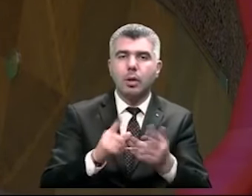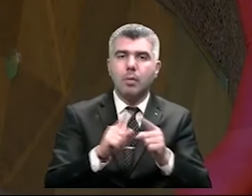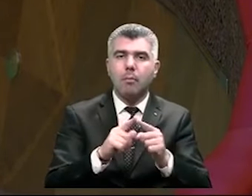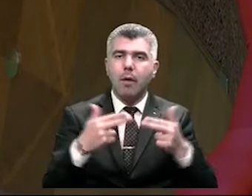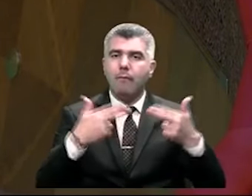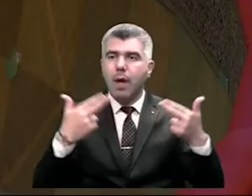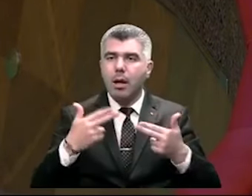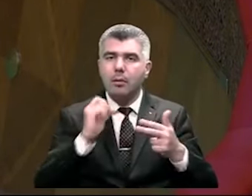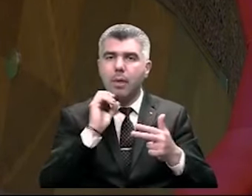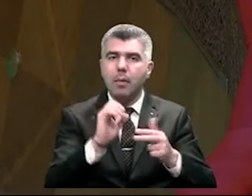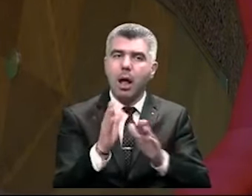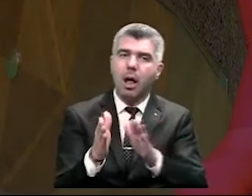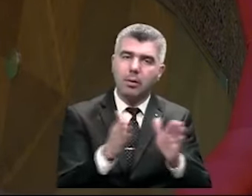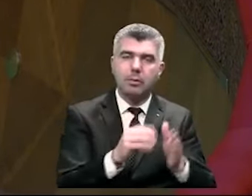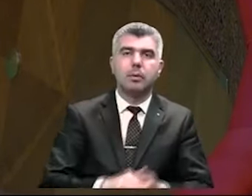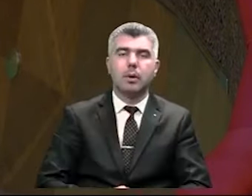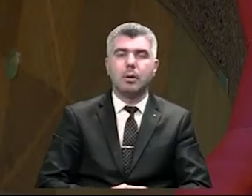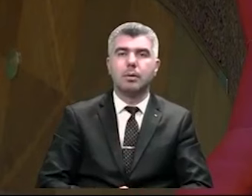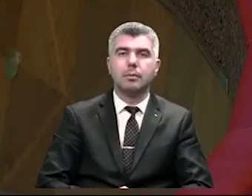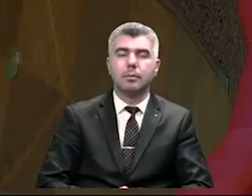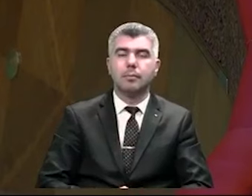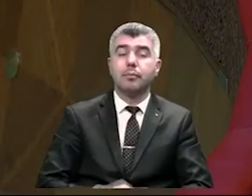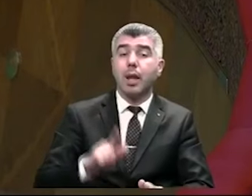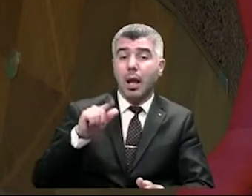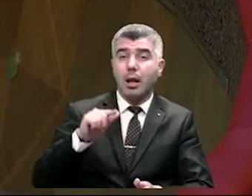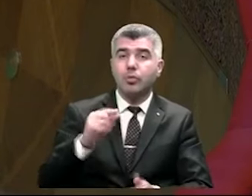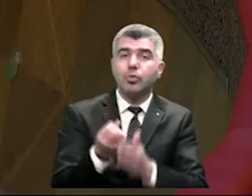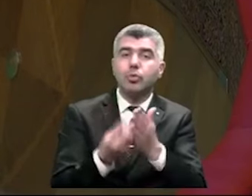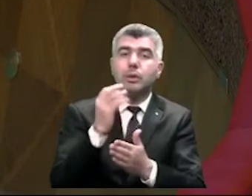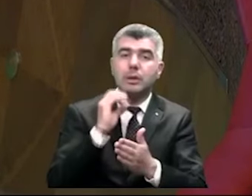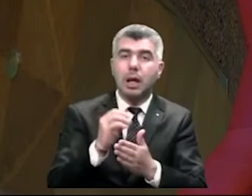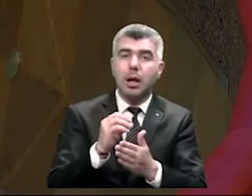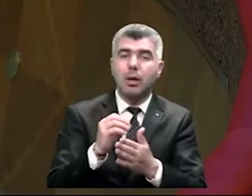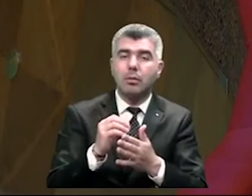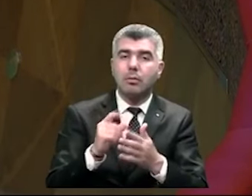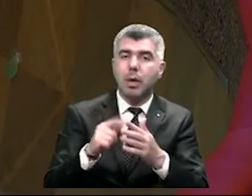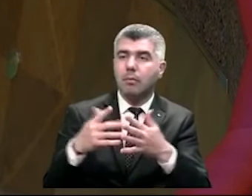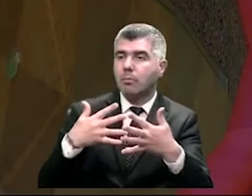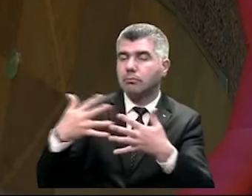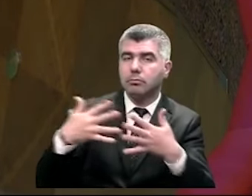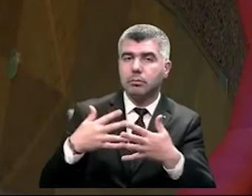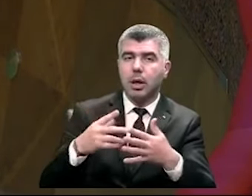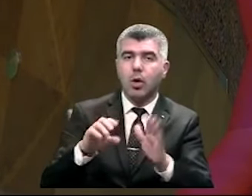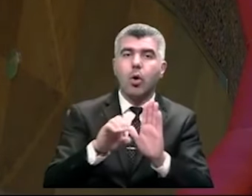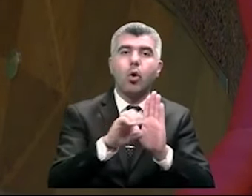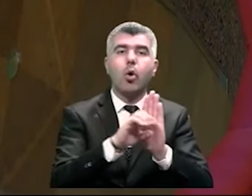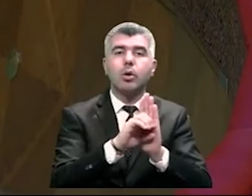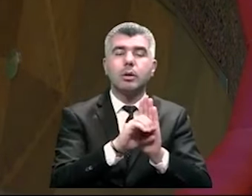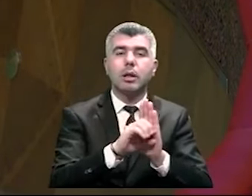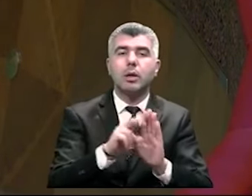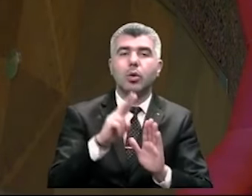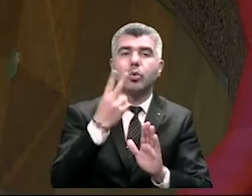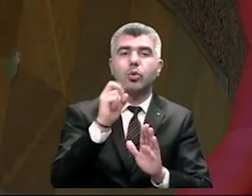ويتوقف نفسه عملنا فضاءات ديال التميز ديال كود 2 باش نعطيو القدرات